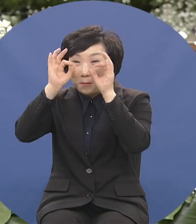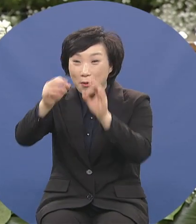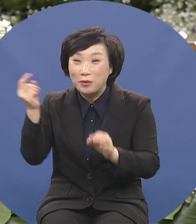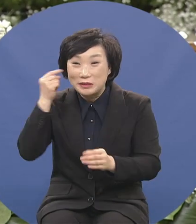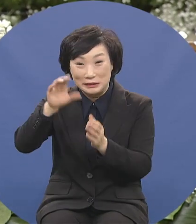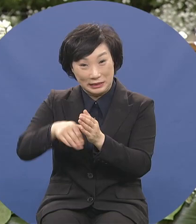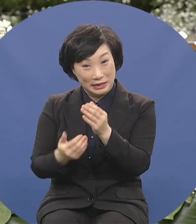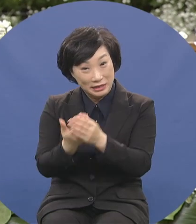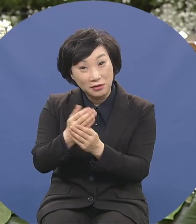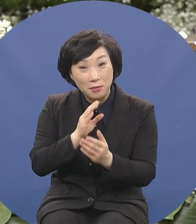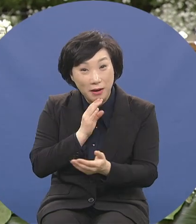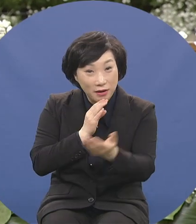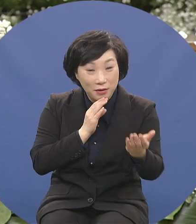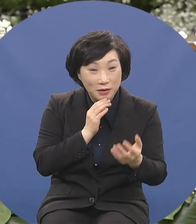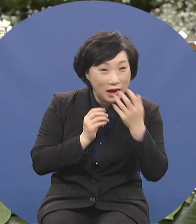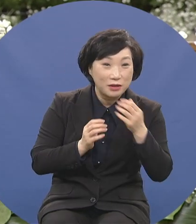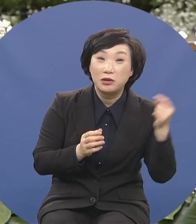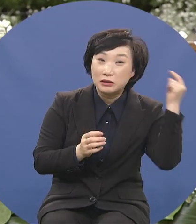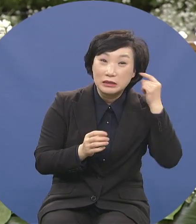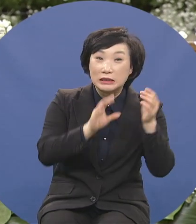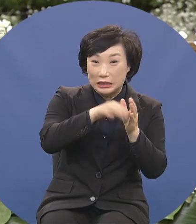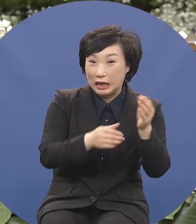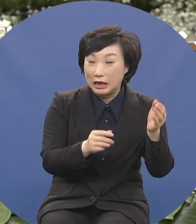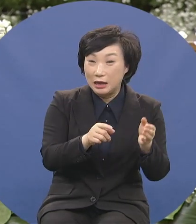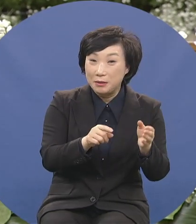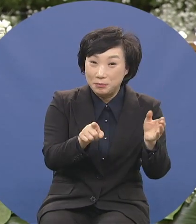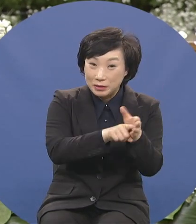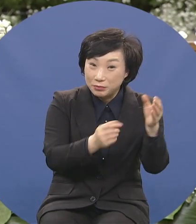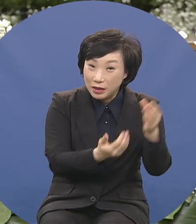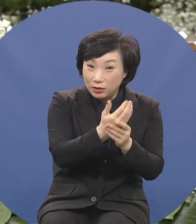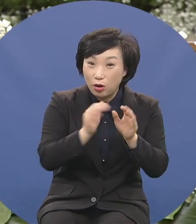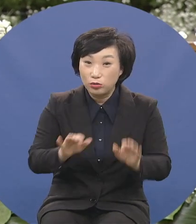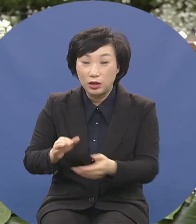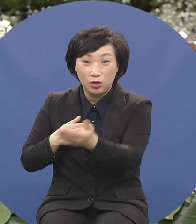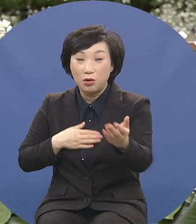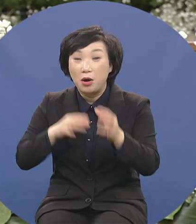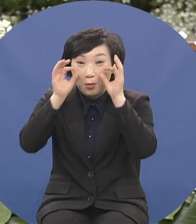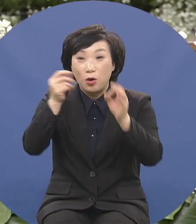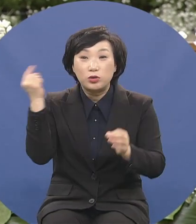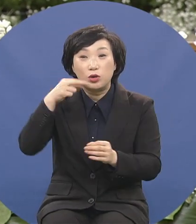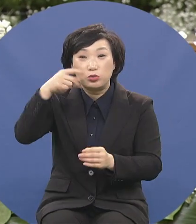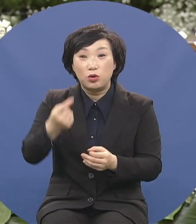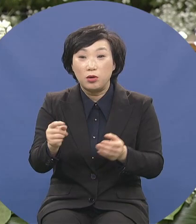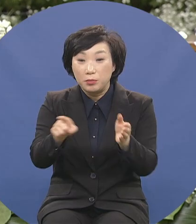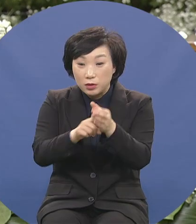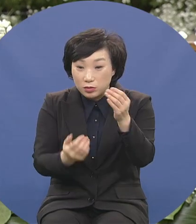들어도 행동하지 않으면 믿음이 일어나지 않는 것임을 확증하고